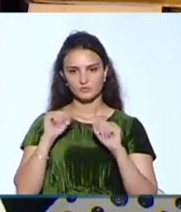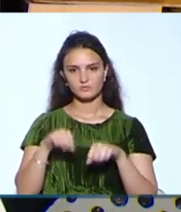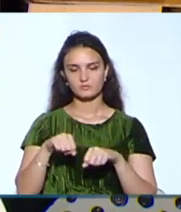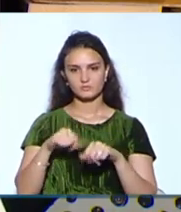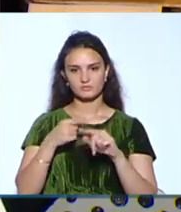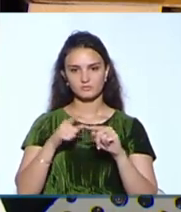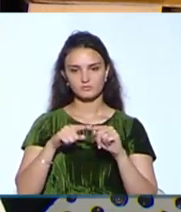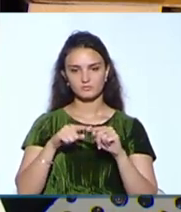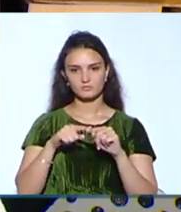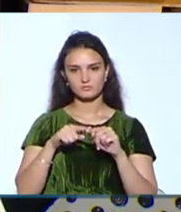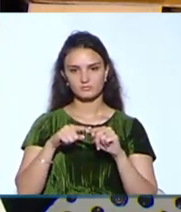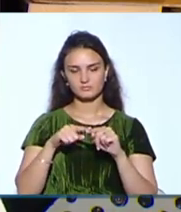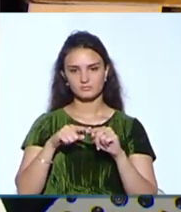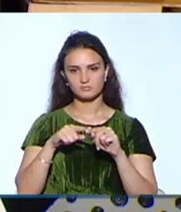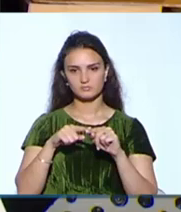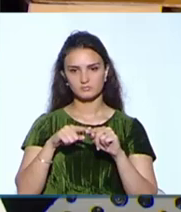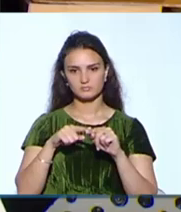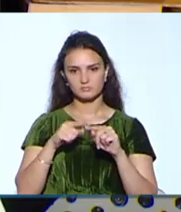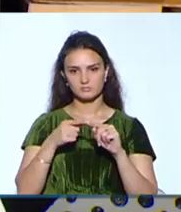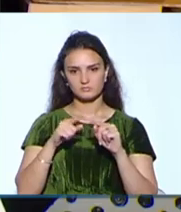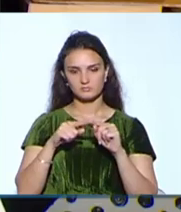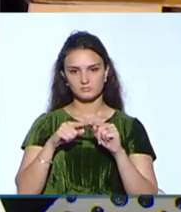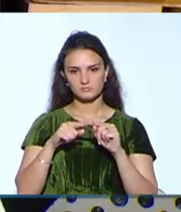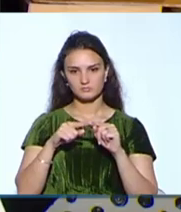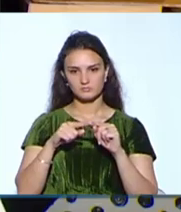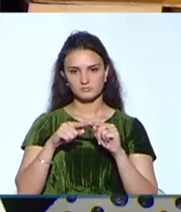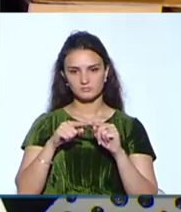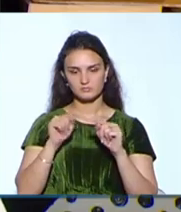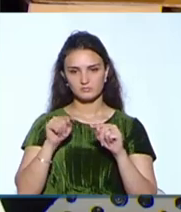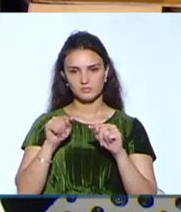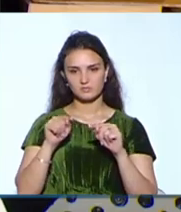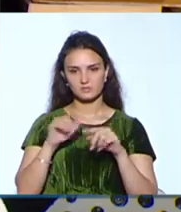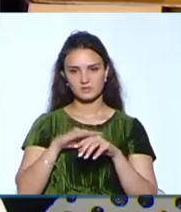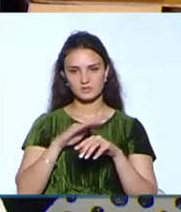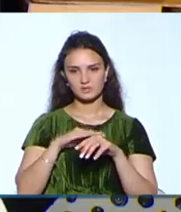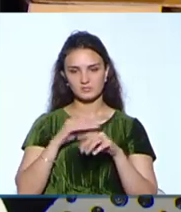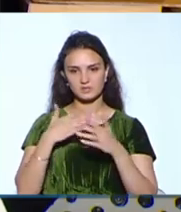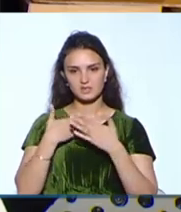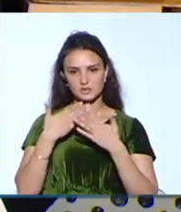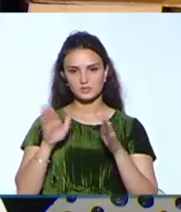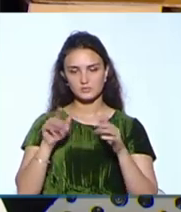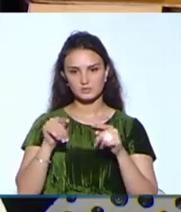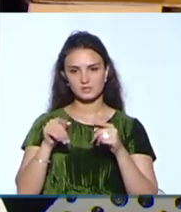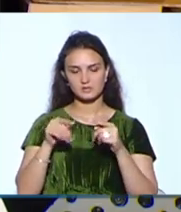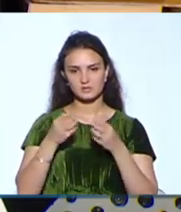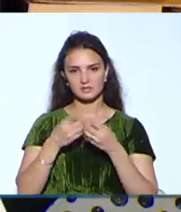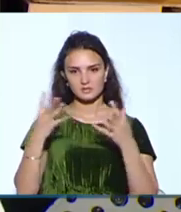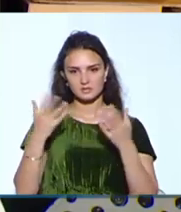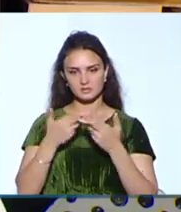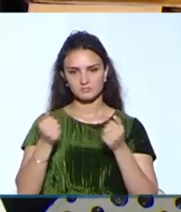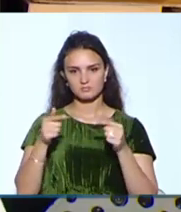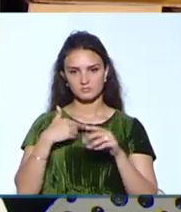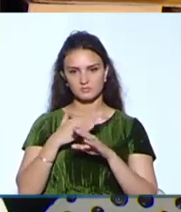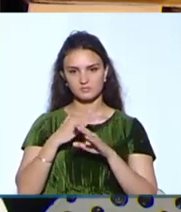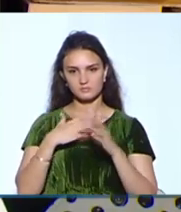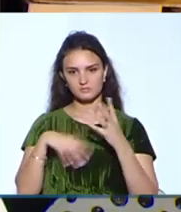შევძლოთ, შევეხოთ თუნდაც ინტუიტიურად აი ამ სიკეთეს, გახსნილობას, ნათელს, რა თქმა უნდა,